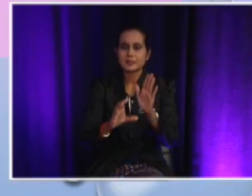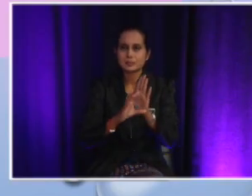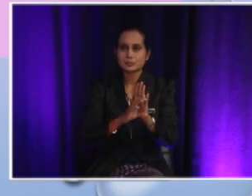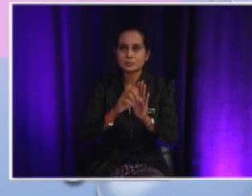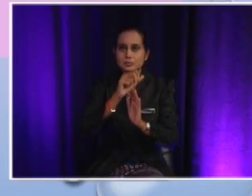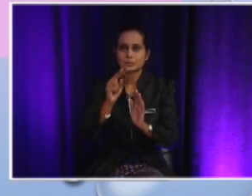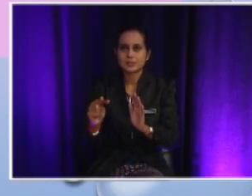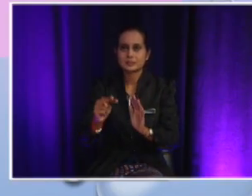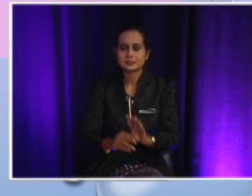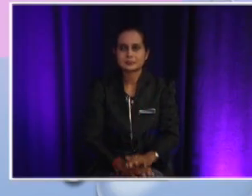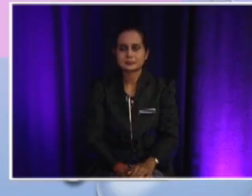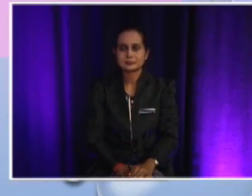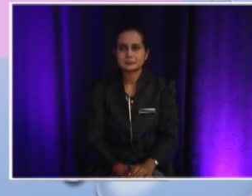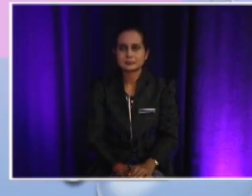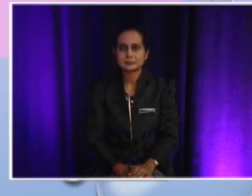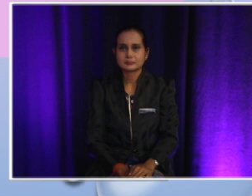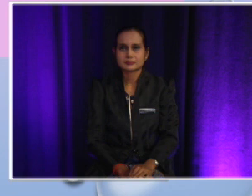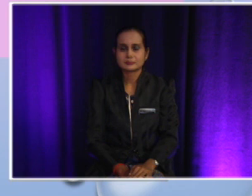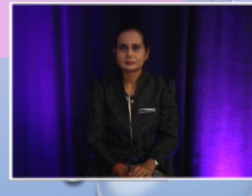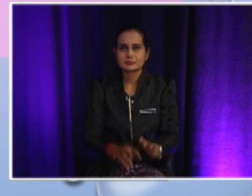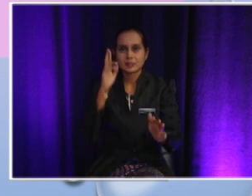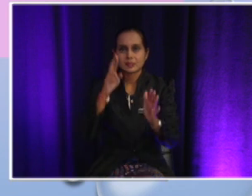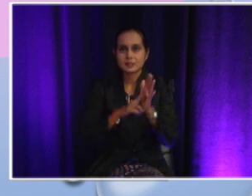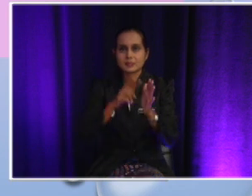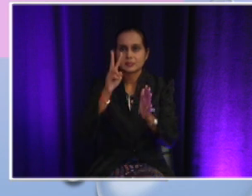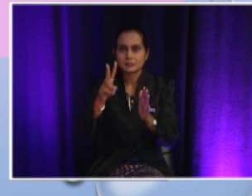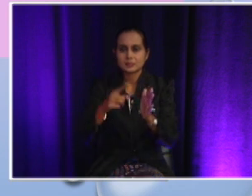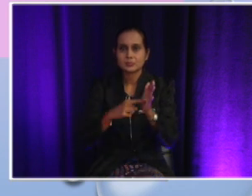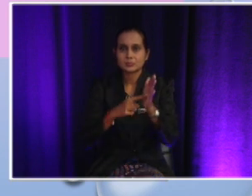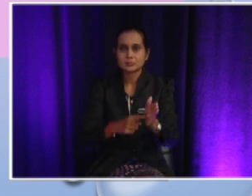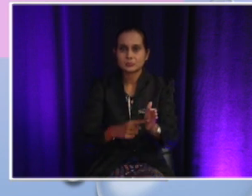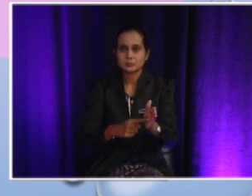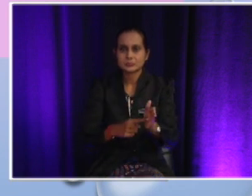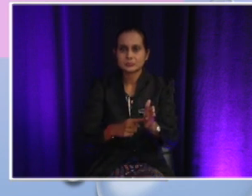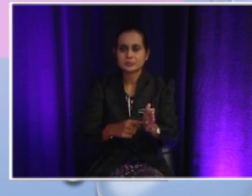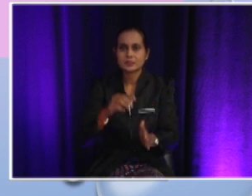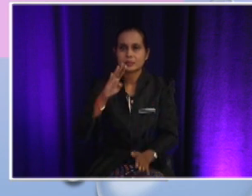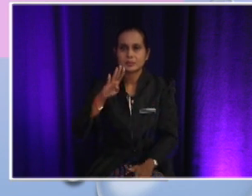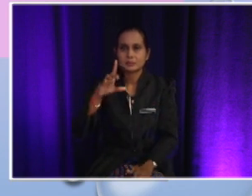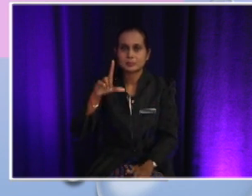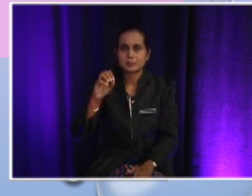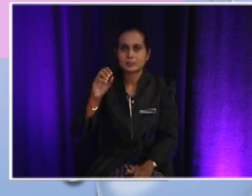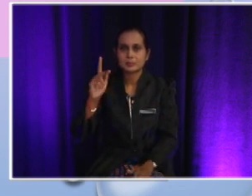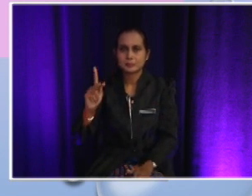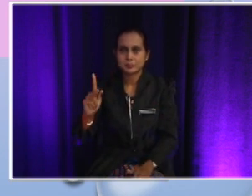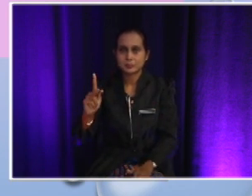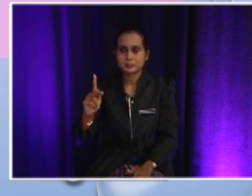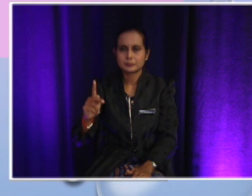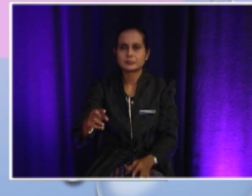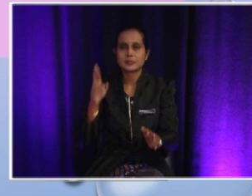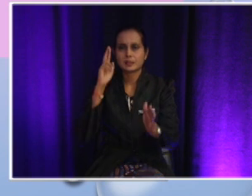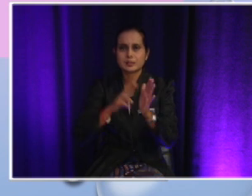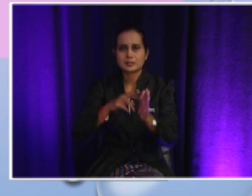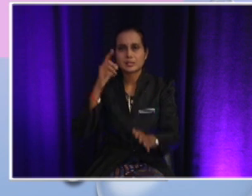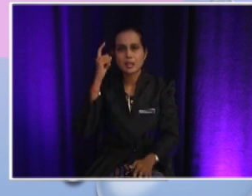seterusnya. Okey, Raja 2 menunjukkan gambar Raja blok litar logik untuk membuka pintu keselamatan di